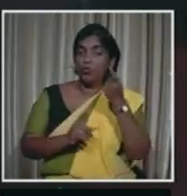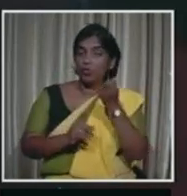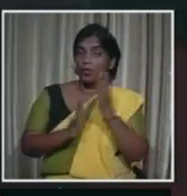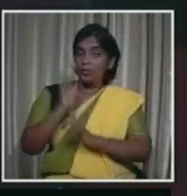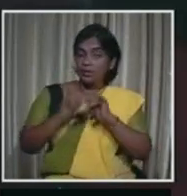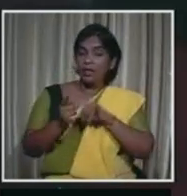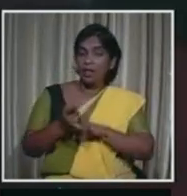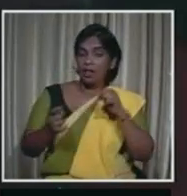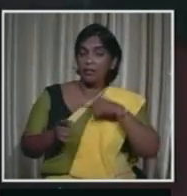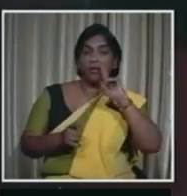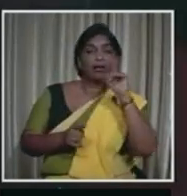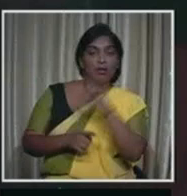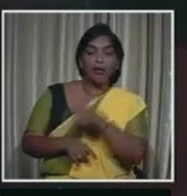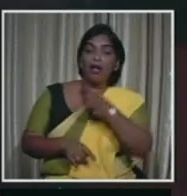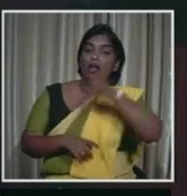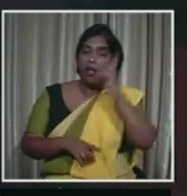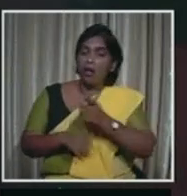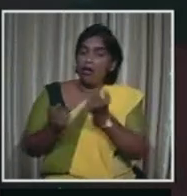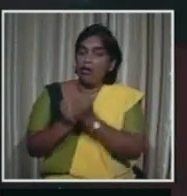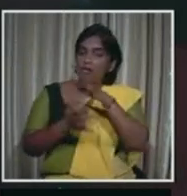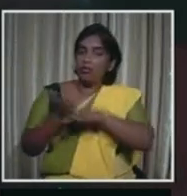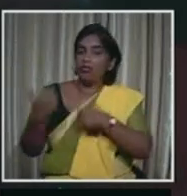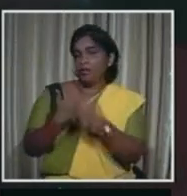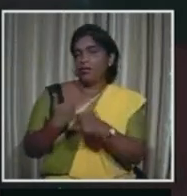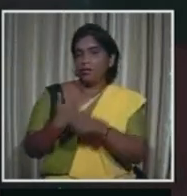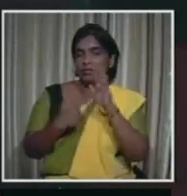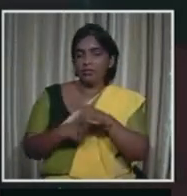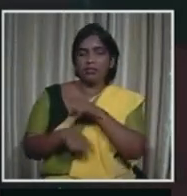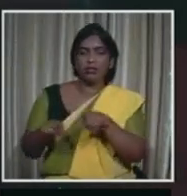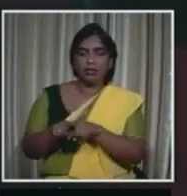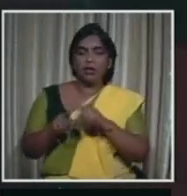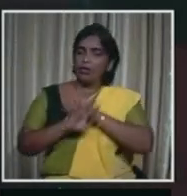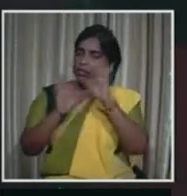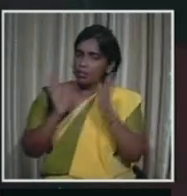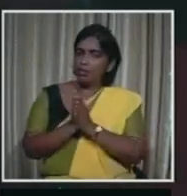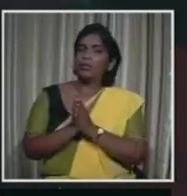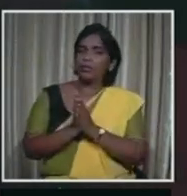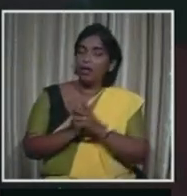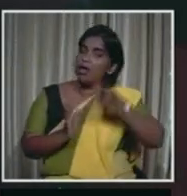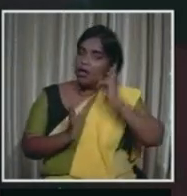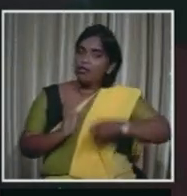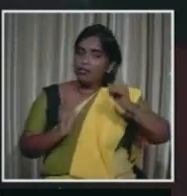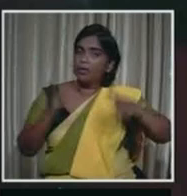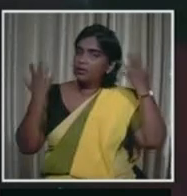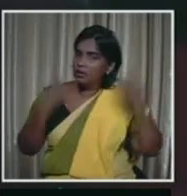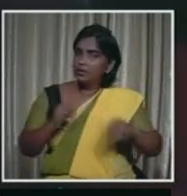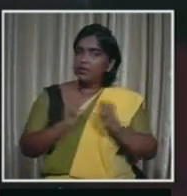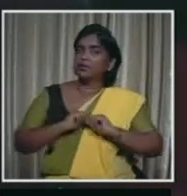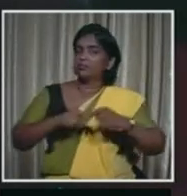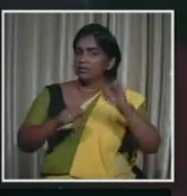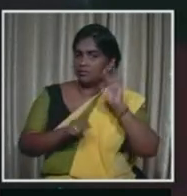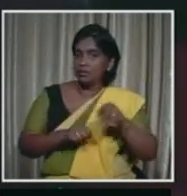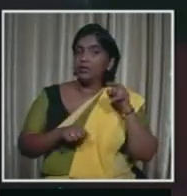ලේකම්වරයාට sannivedanaya කරේ ඒ සඳහා අවශ්‍ය ලිපි ටික සකස් කරන්න කියන එක ඒ නිසා මේ සියලුම අවසරයන් අරගෙන තමයි මේ කටයුත්ත කරලා